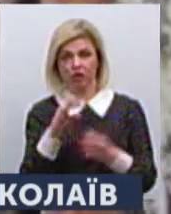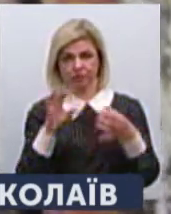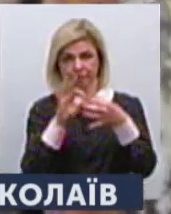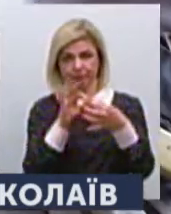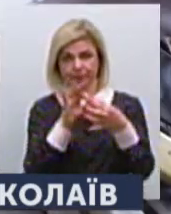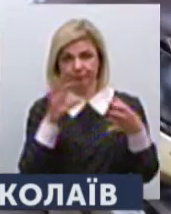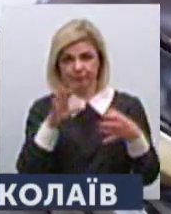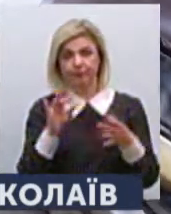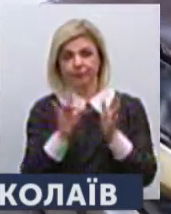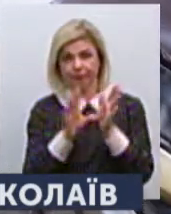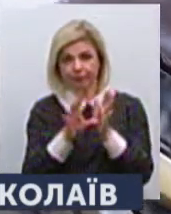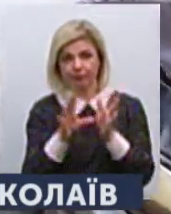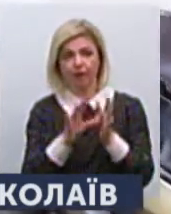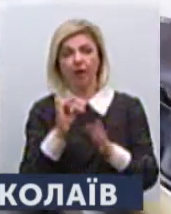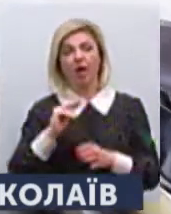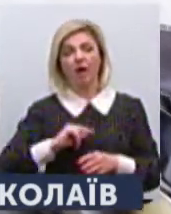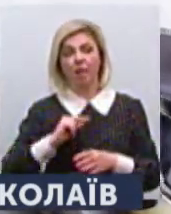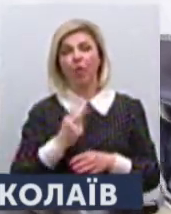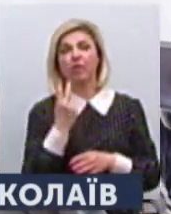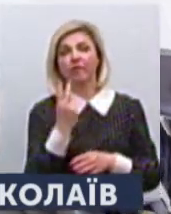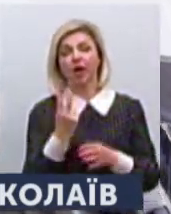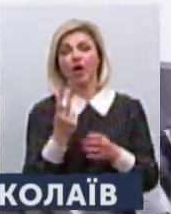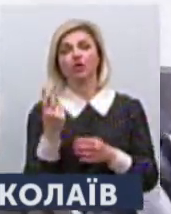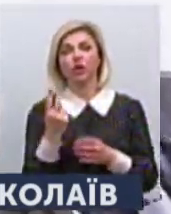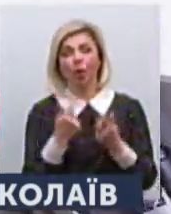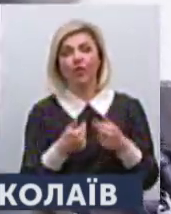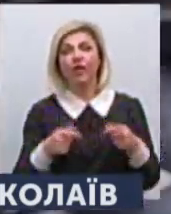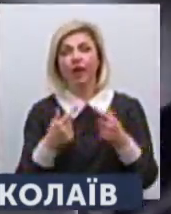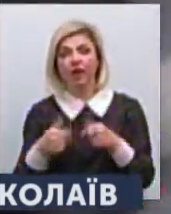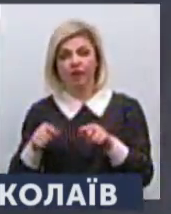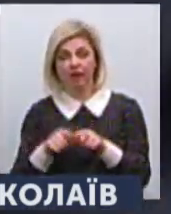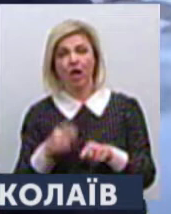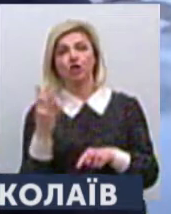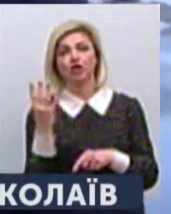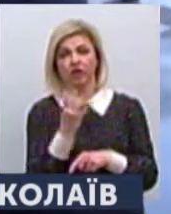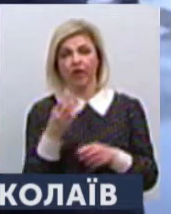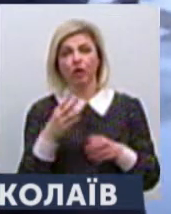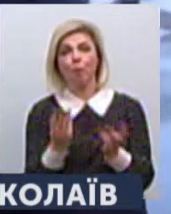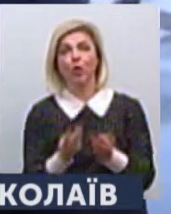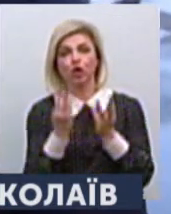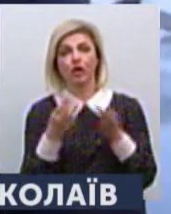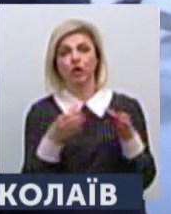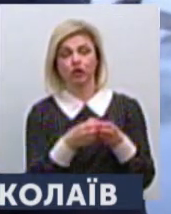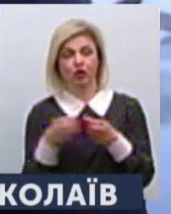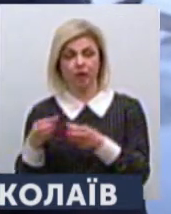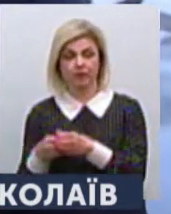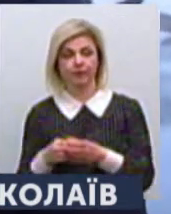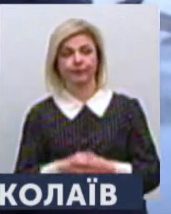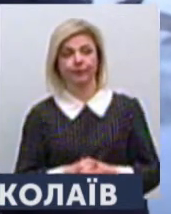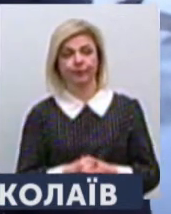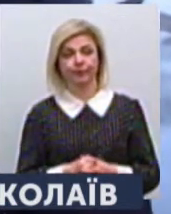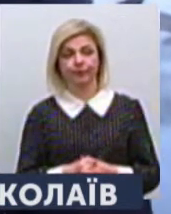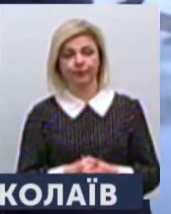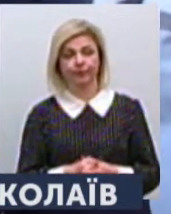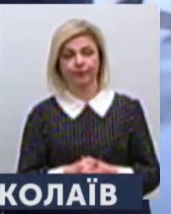працювало 2 відділення 4-ї державної пожежно-рятувальної частини, 1 відділення 3-ї ДПРЧ, 2-ї відділення та 2